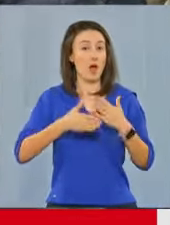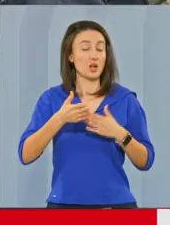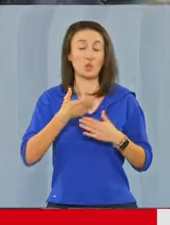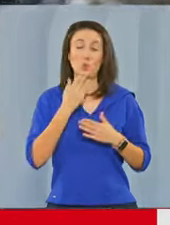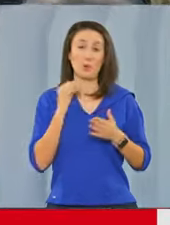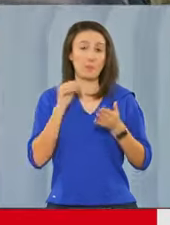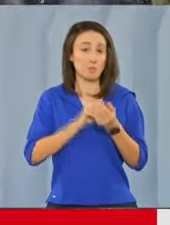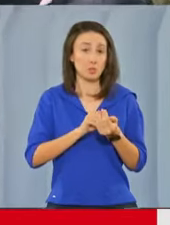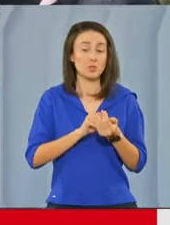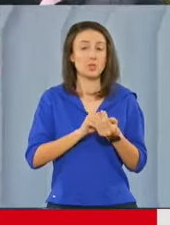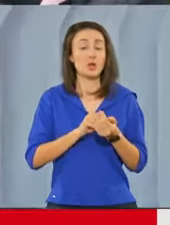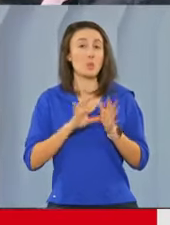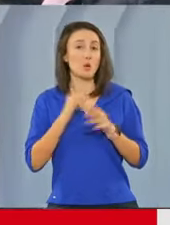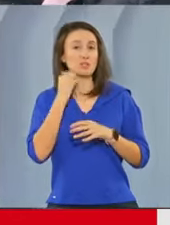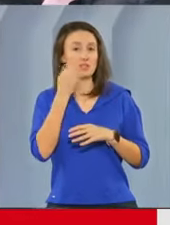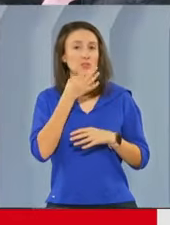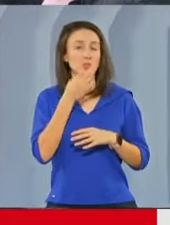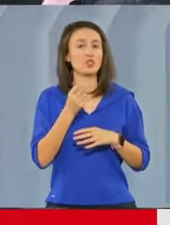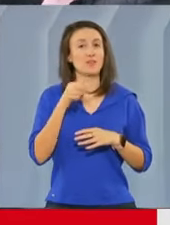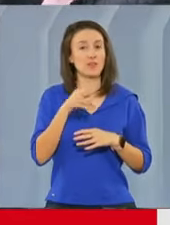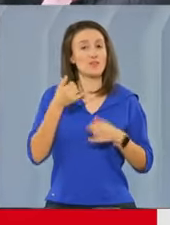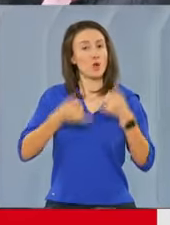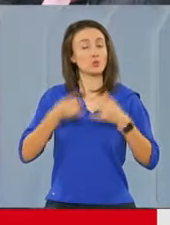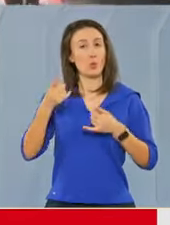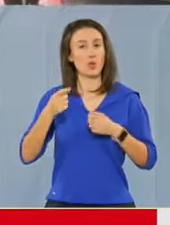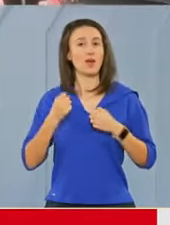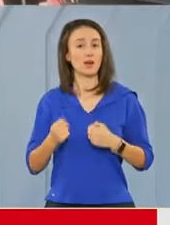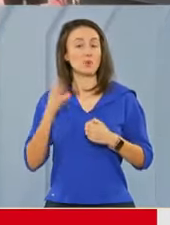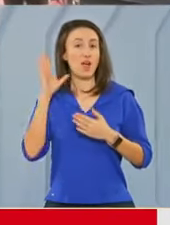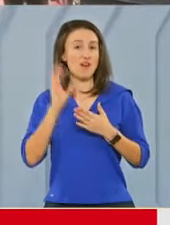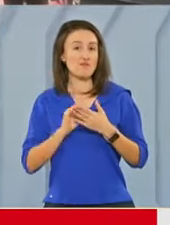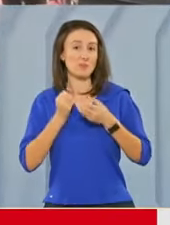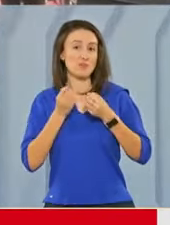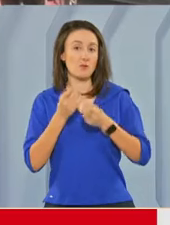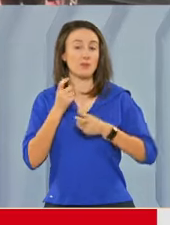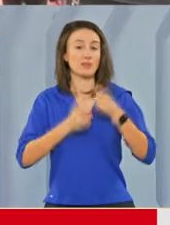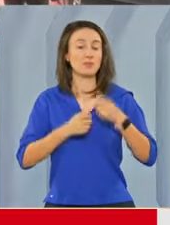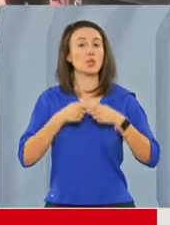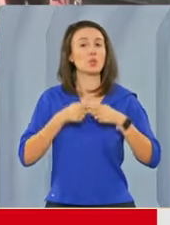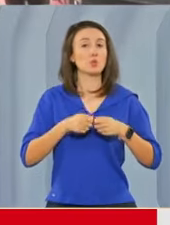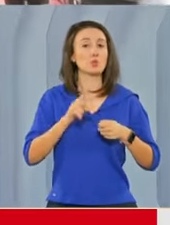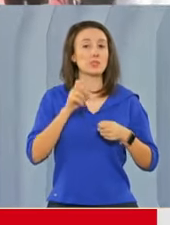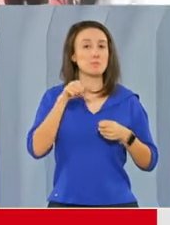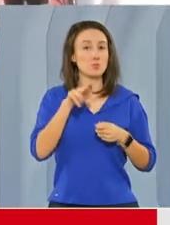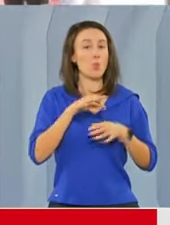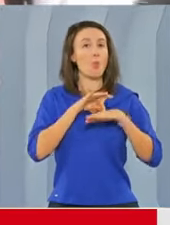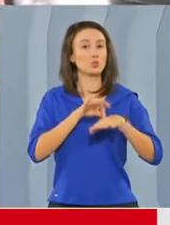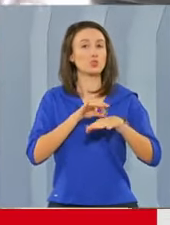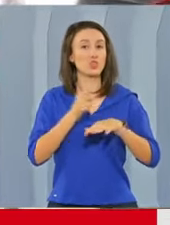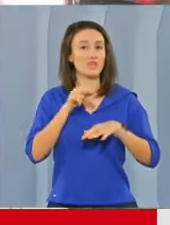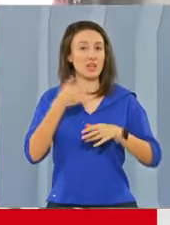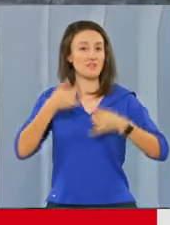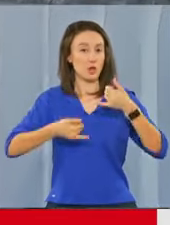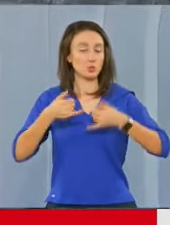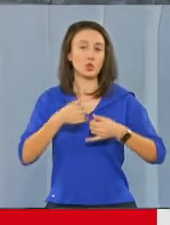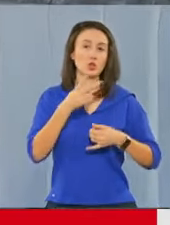este inclusă. Poate că ne spune CFR Infrastructură, acolo e greu să aflăm detalii de la domnul Simu, care conduce CFR Infrastructură